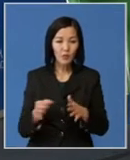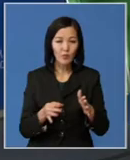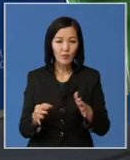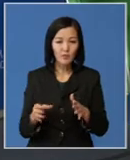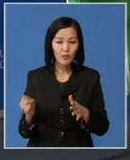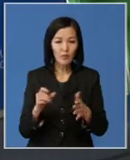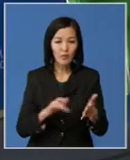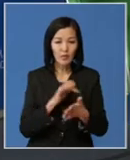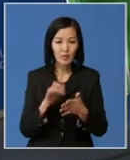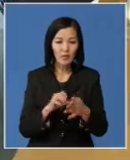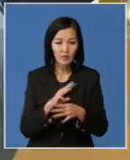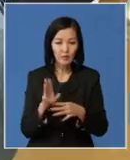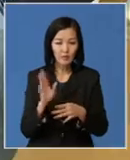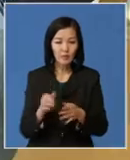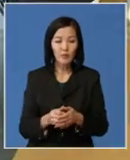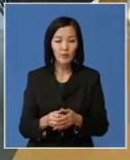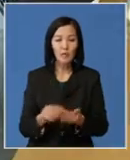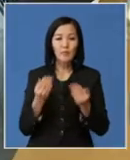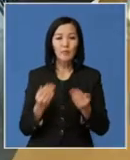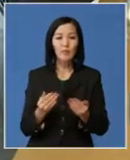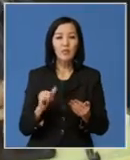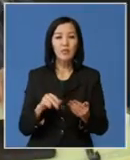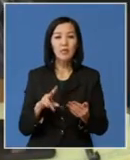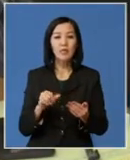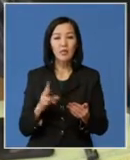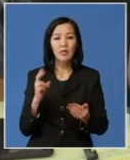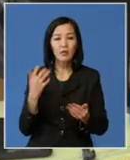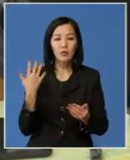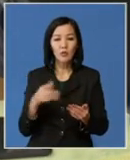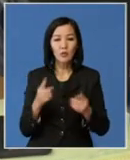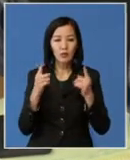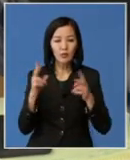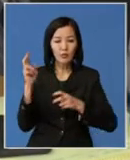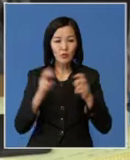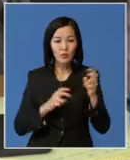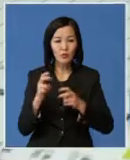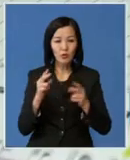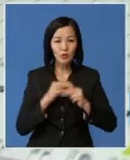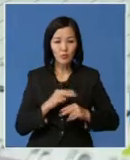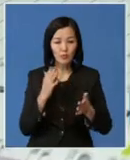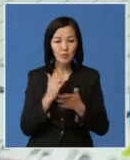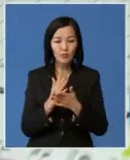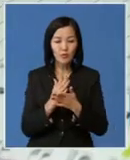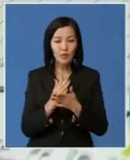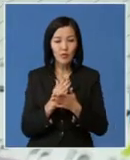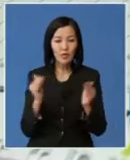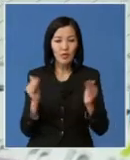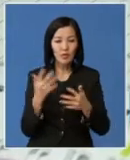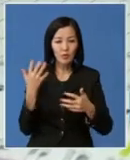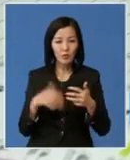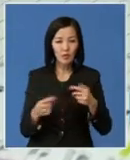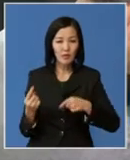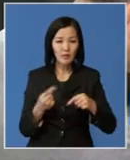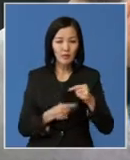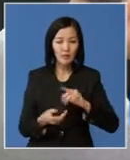мен қалаларында жасайтын боламыз. Бүгінде әл ауданда 250-ден аса ірі өндіріс ошағы жұмыс істеп тұр. Ал шағын және орта